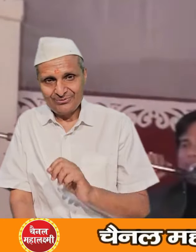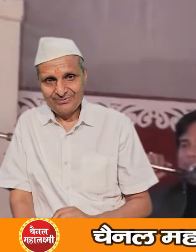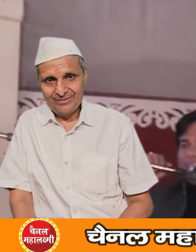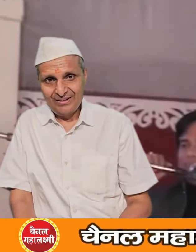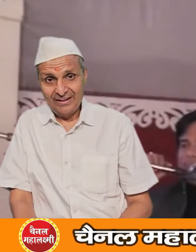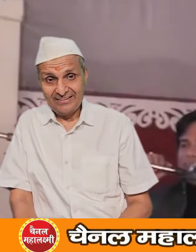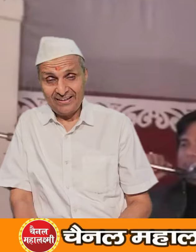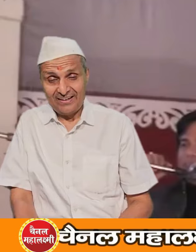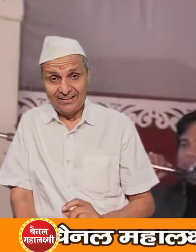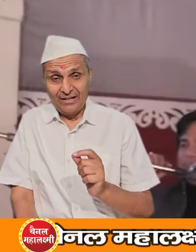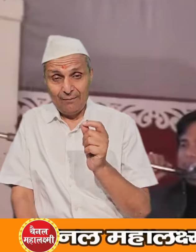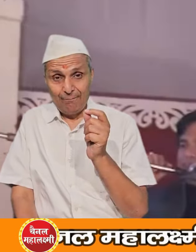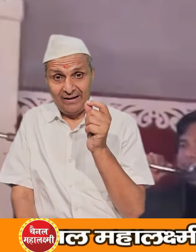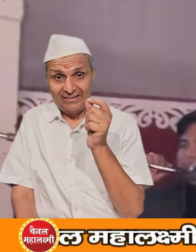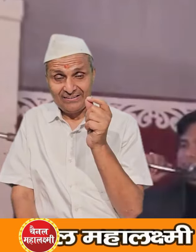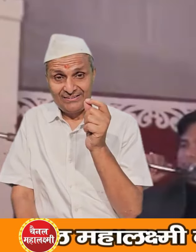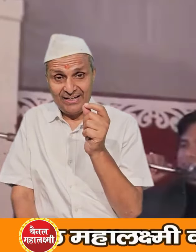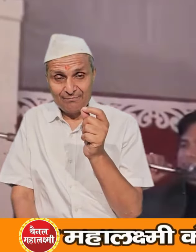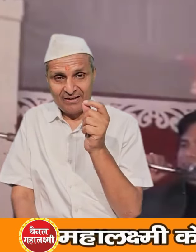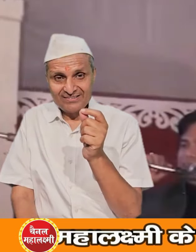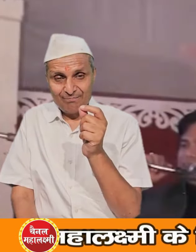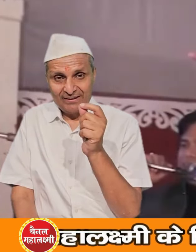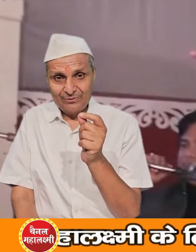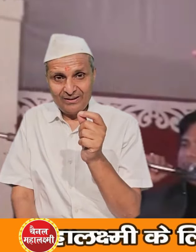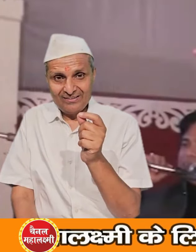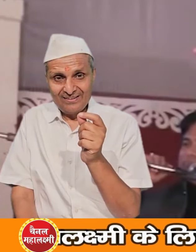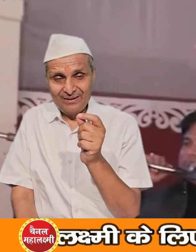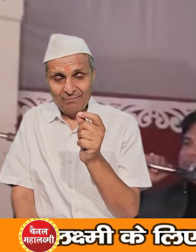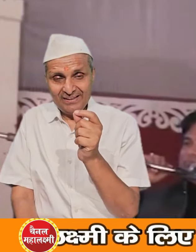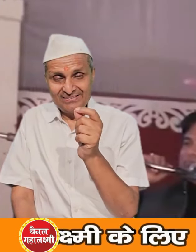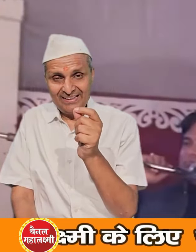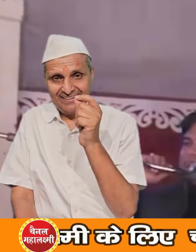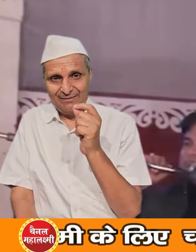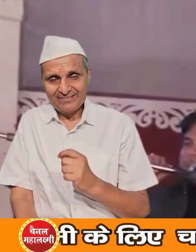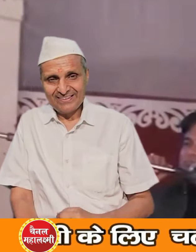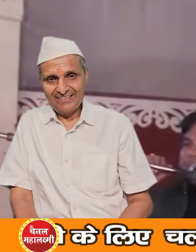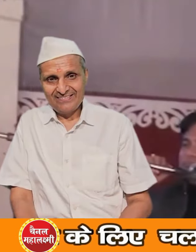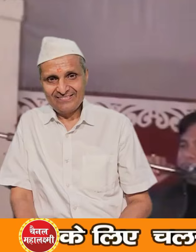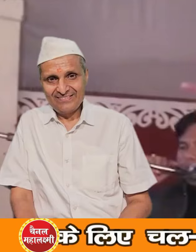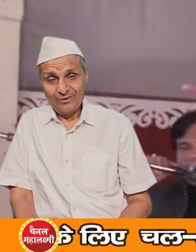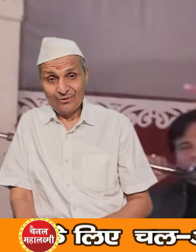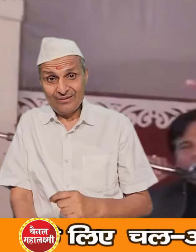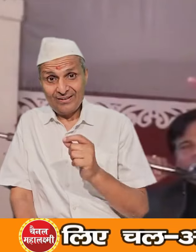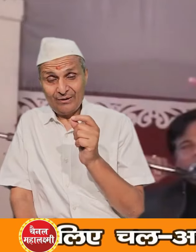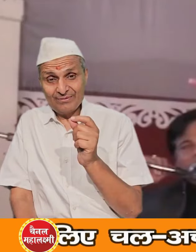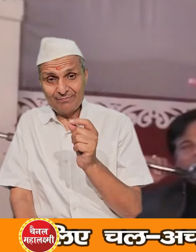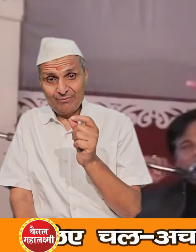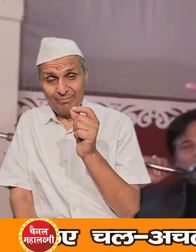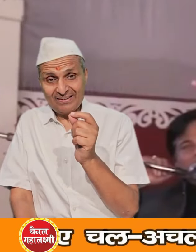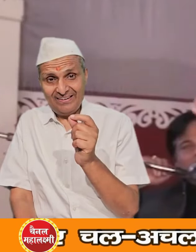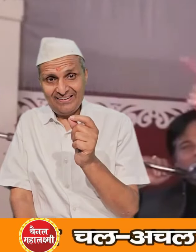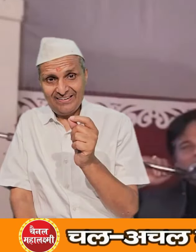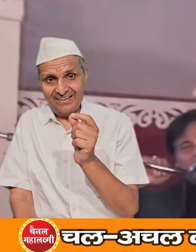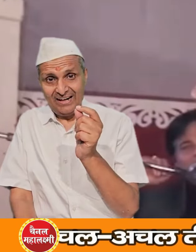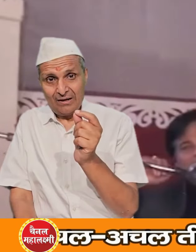जैन हूं कहते हां मैं जैन मां से पैदा हुआ पर एक जैन नहीं बन सका और हम सब